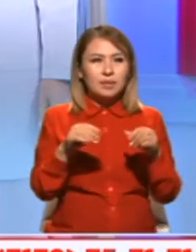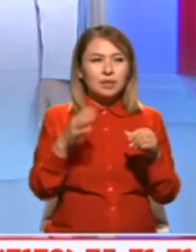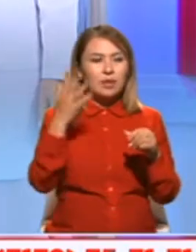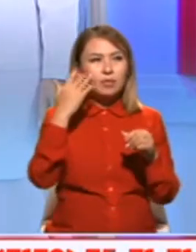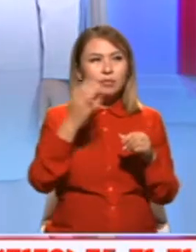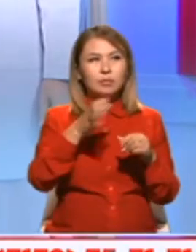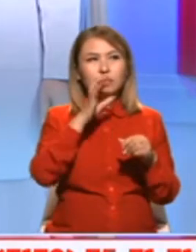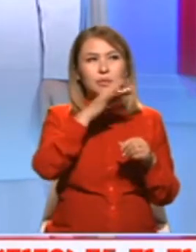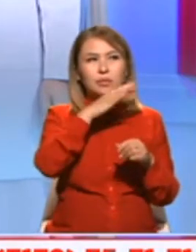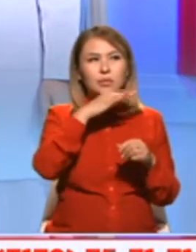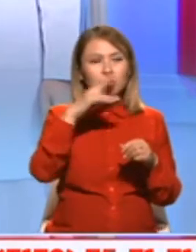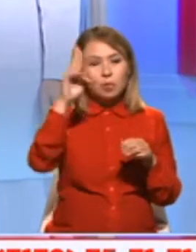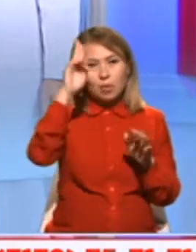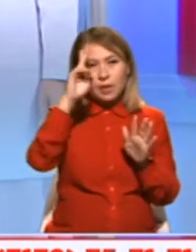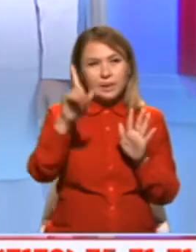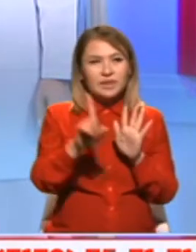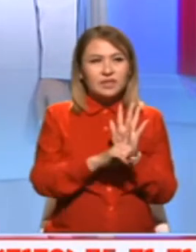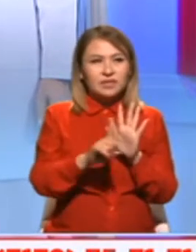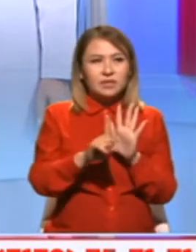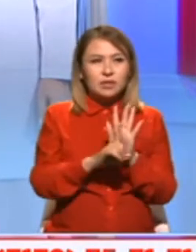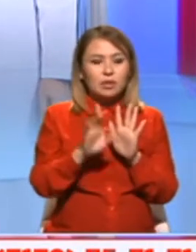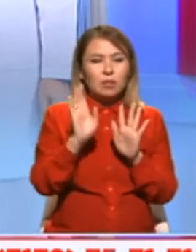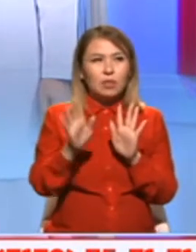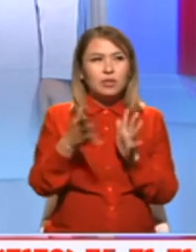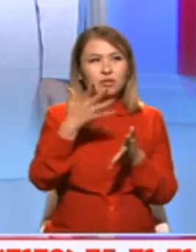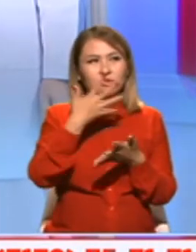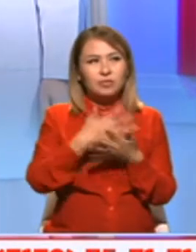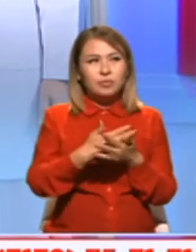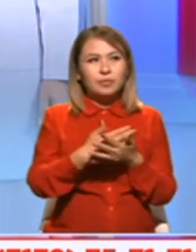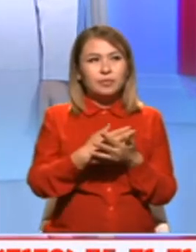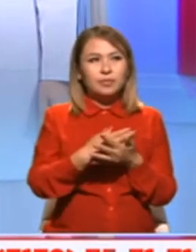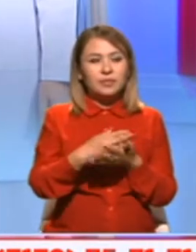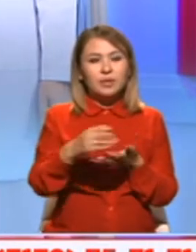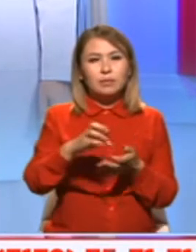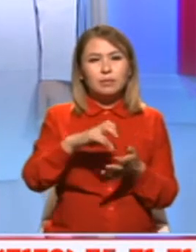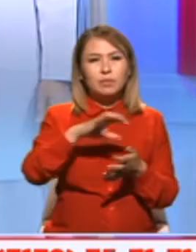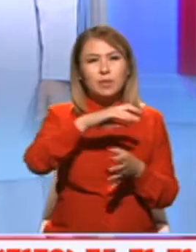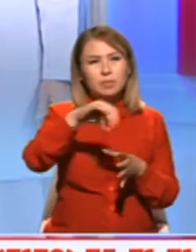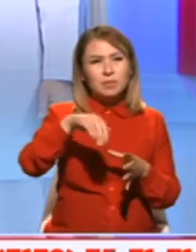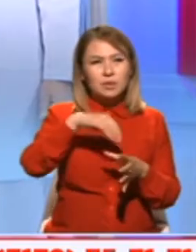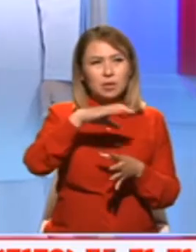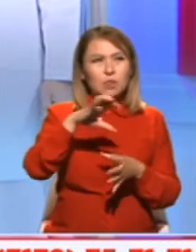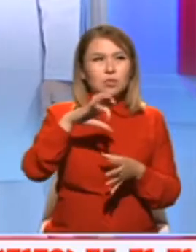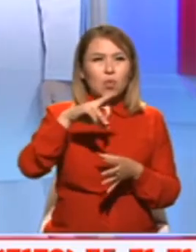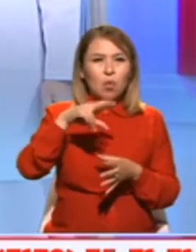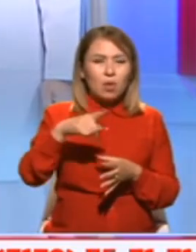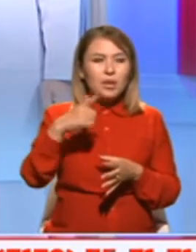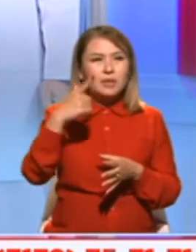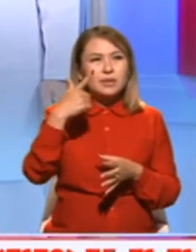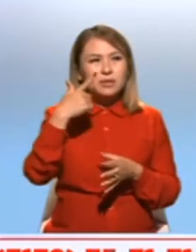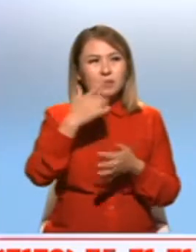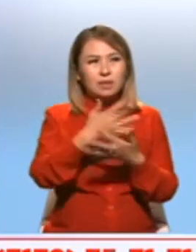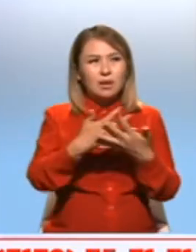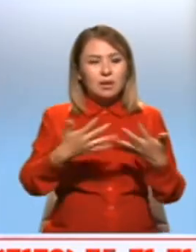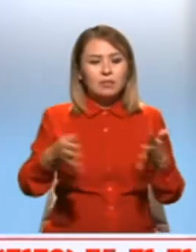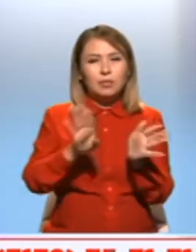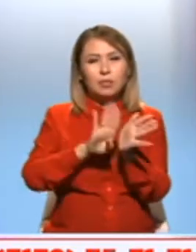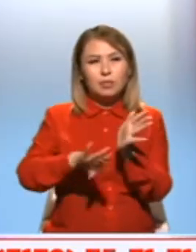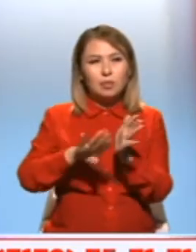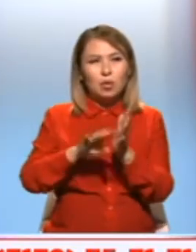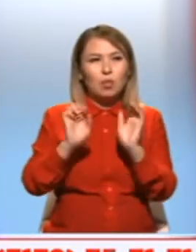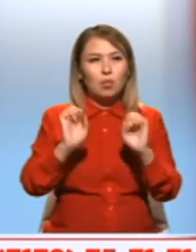ішкен сайын, соответственно дәретке көп барамыз. Яғни өз еркімен жаңағы жиналған тұз, құм, тас өз еркімен шығып кетуі